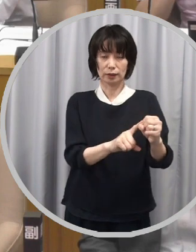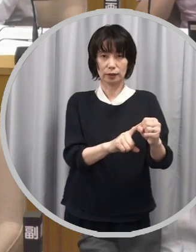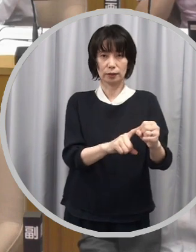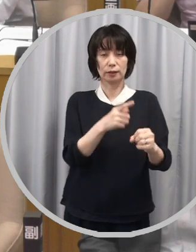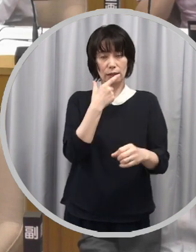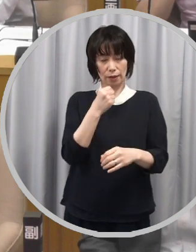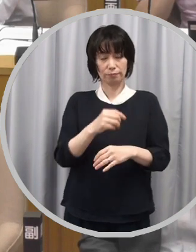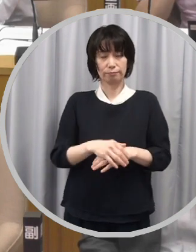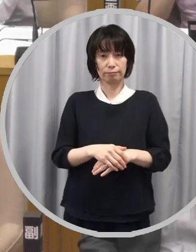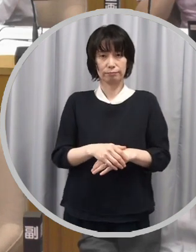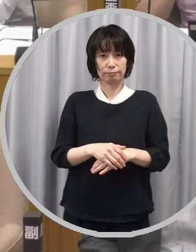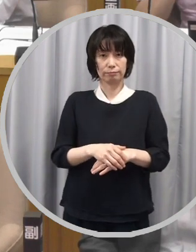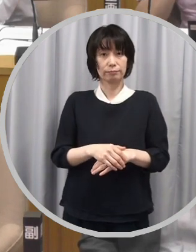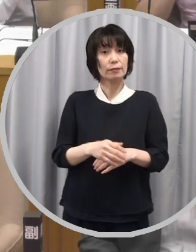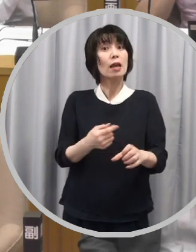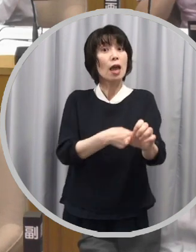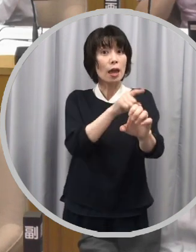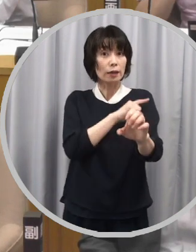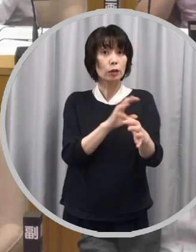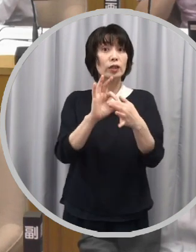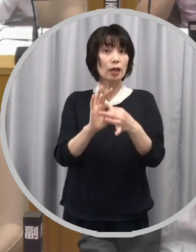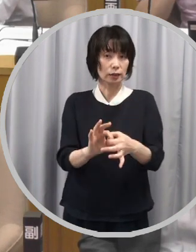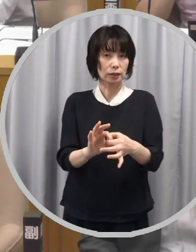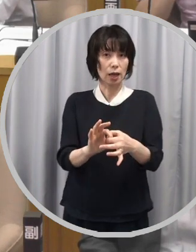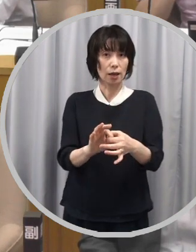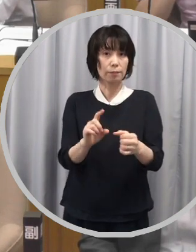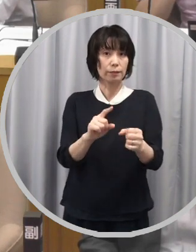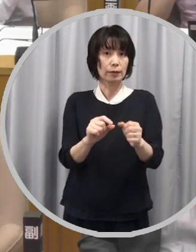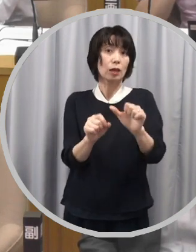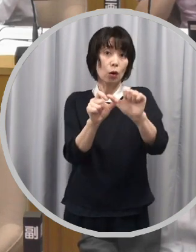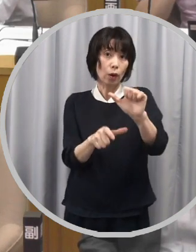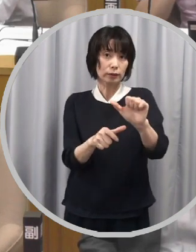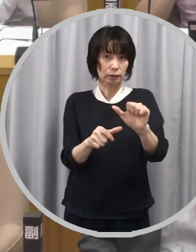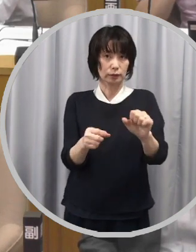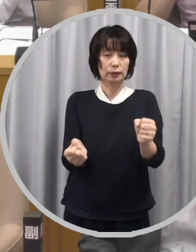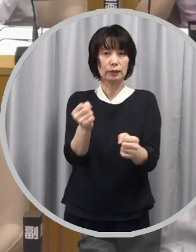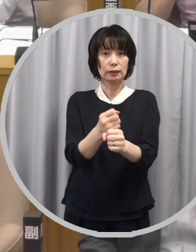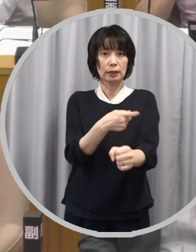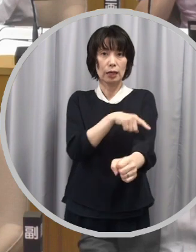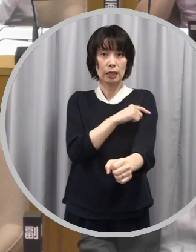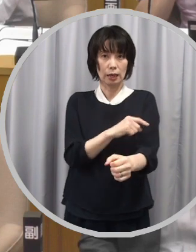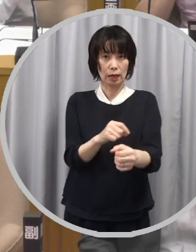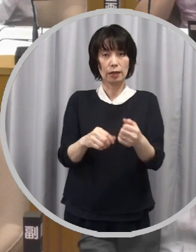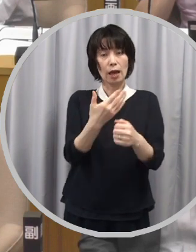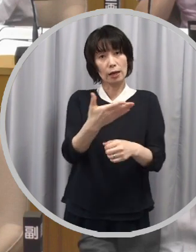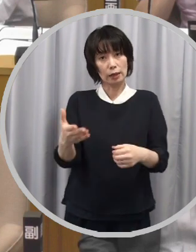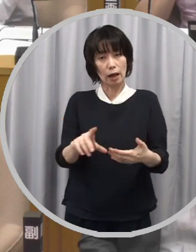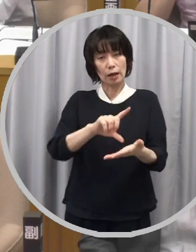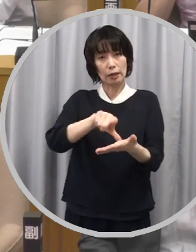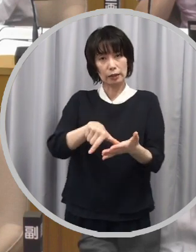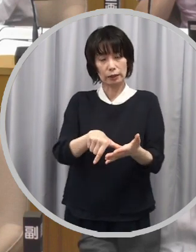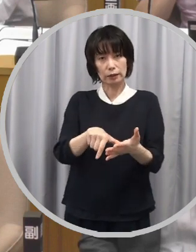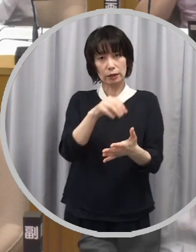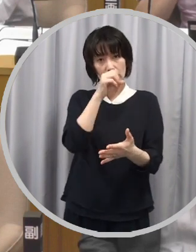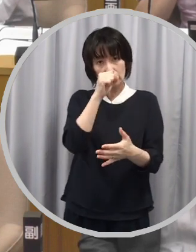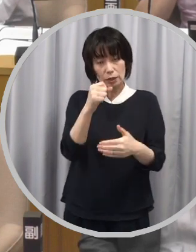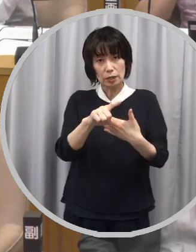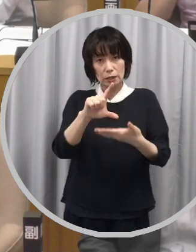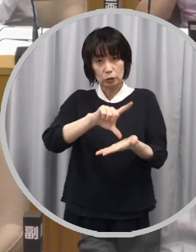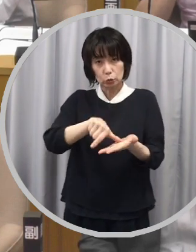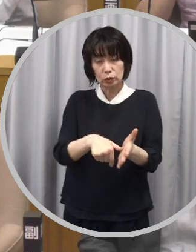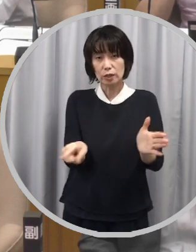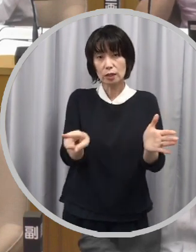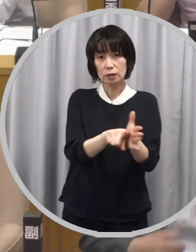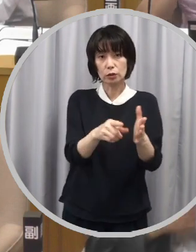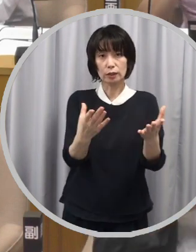ます。また、エネルギーに関しましては、先月、再エネ回帰利用法に基づく有望な区域に追加されまし